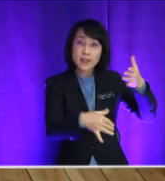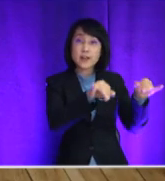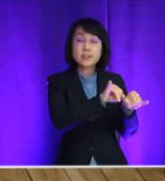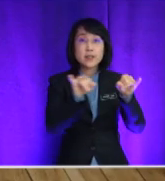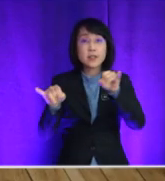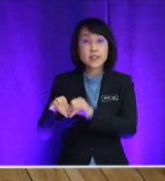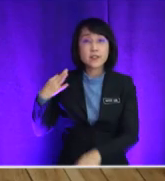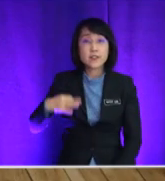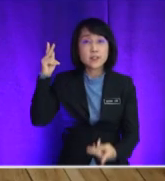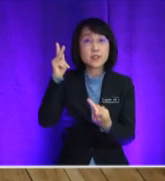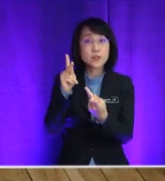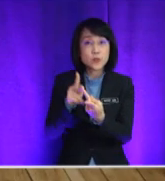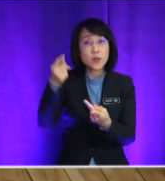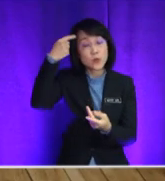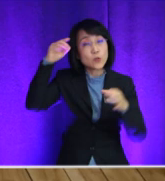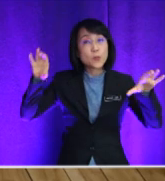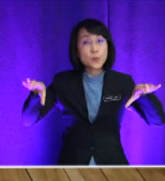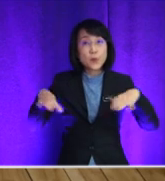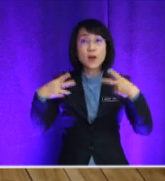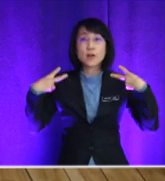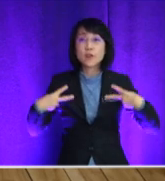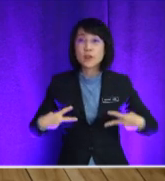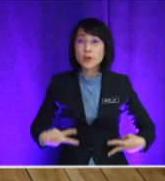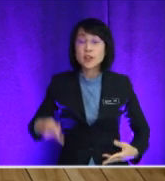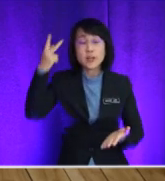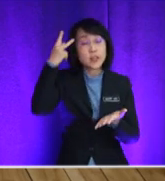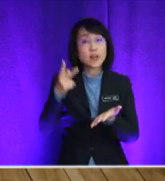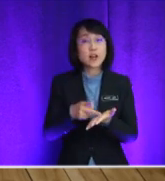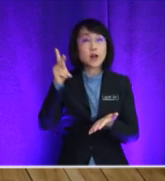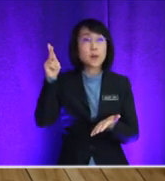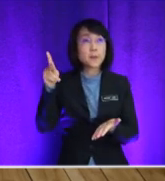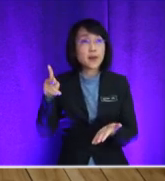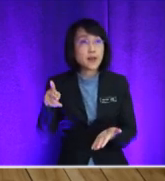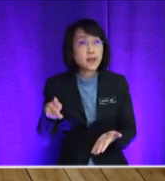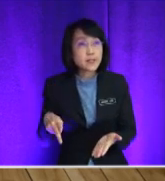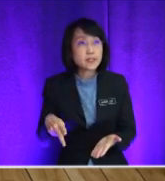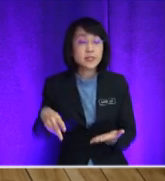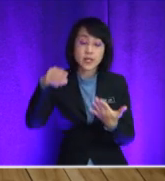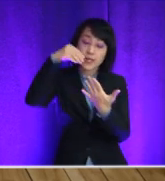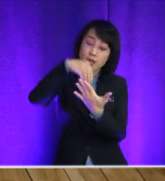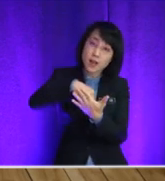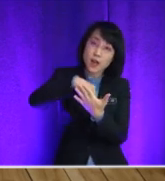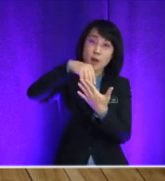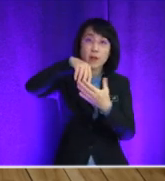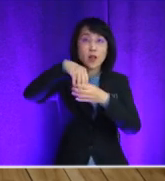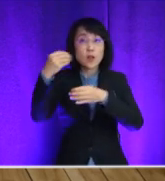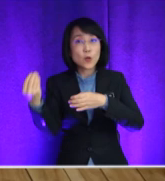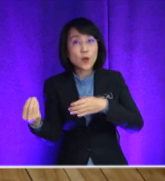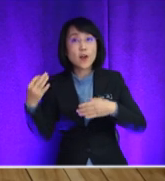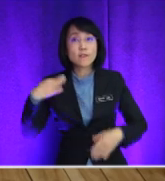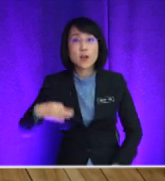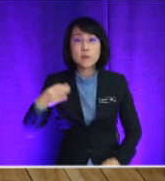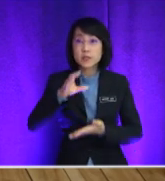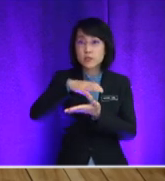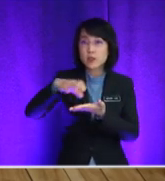Febri yang sesuai untuk membuat rompi yang kedua mengenal pasti Ira sebelah luar dan sebelah dalam Febri corak dan